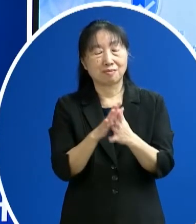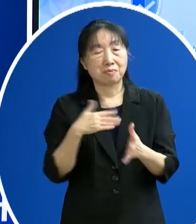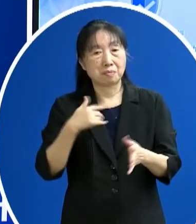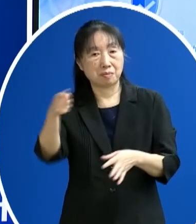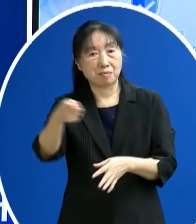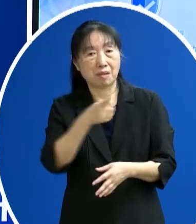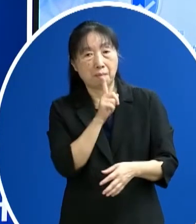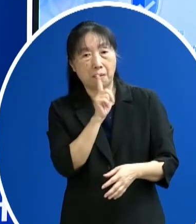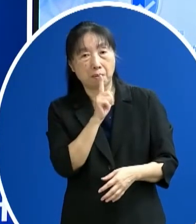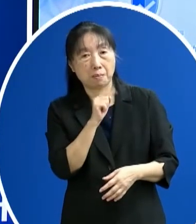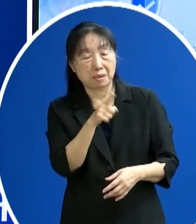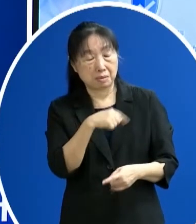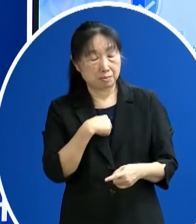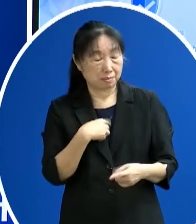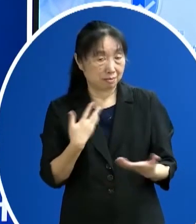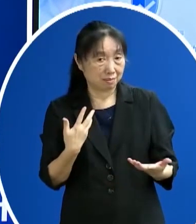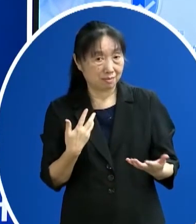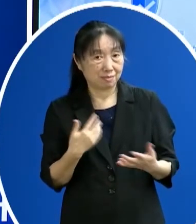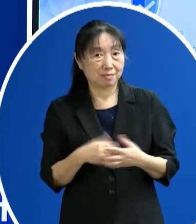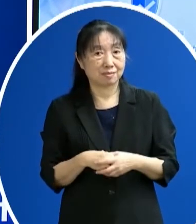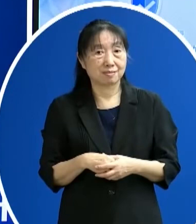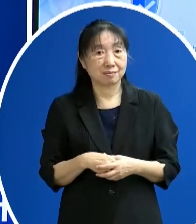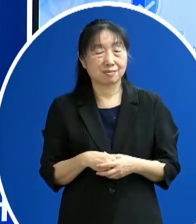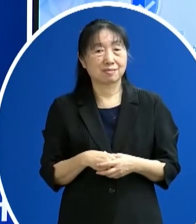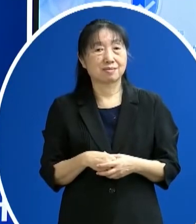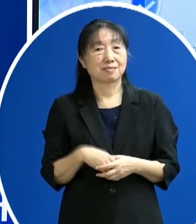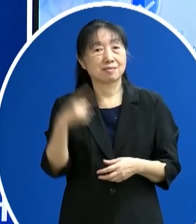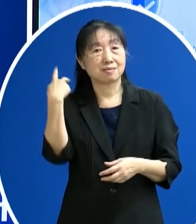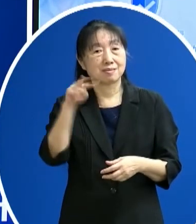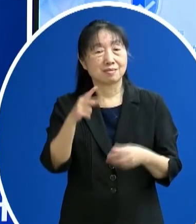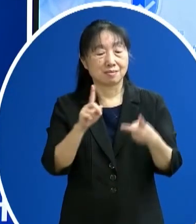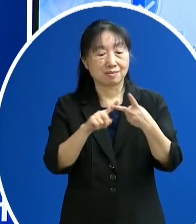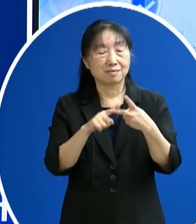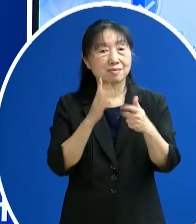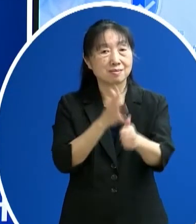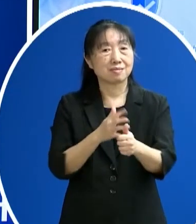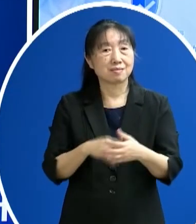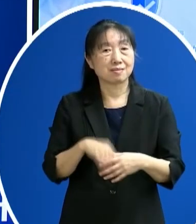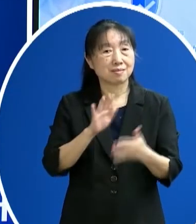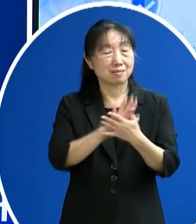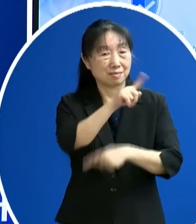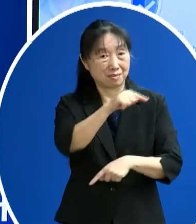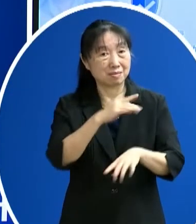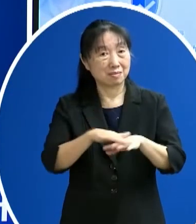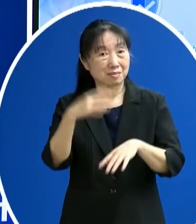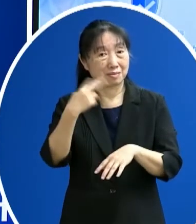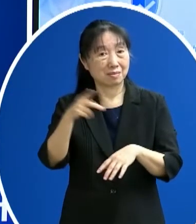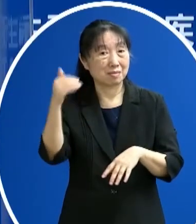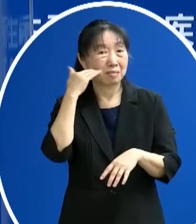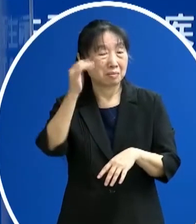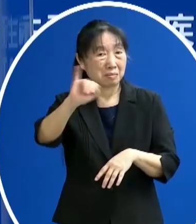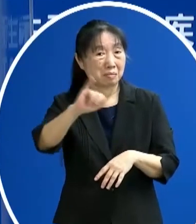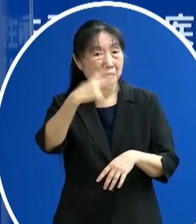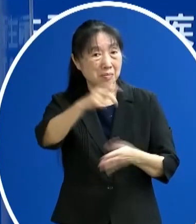看法。然后那第二个问题想请教部长，他之后还会上周玉蔻的节目吗？谢谢。